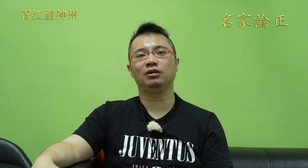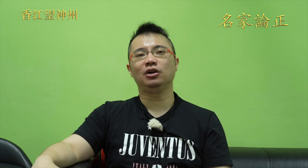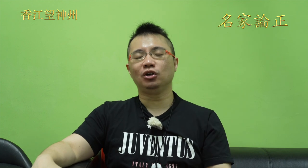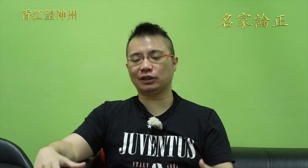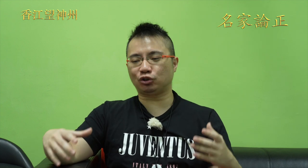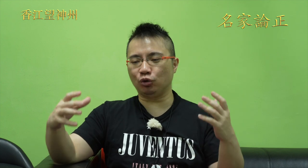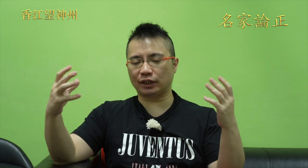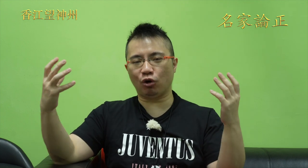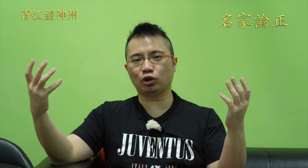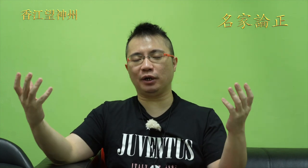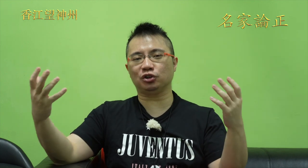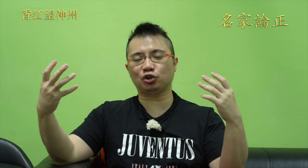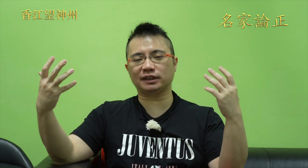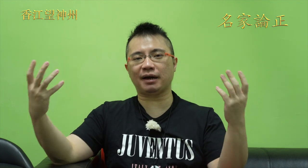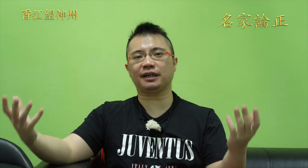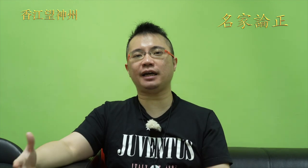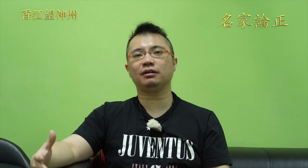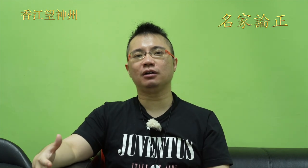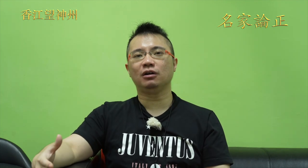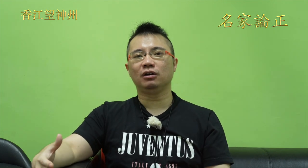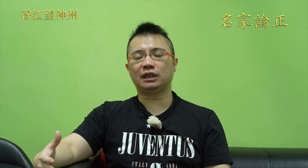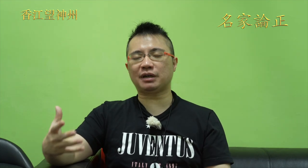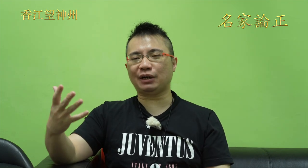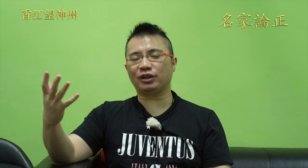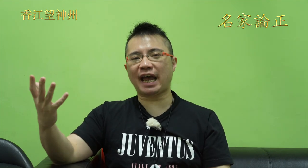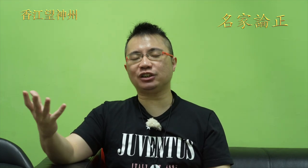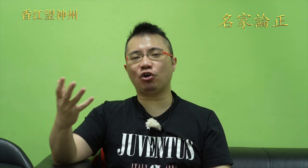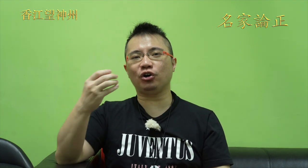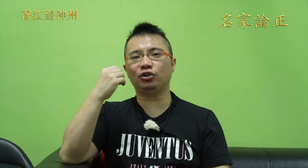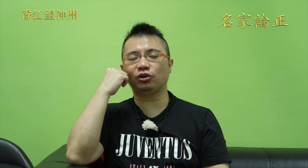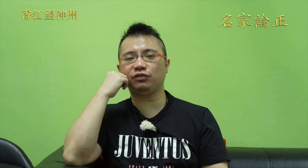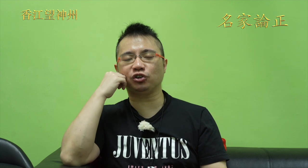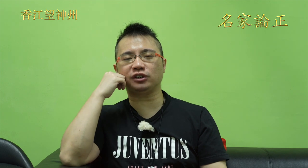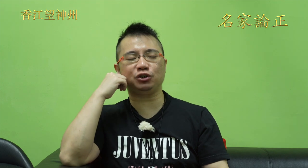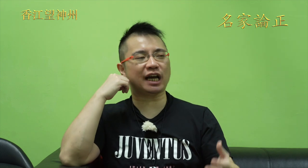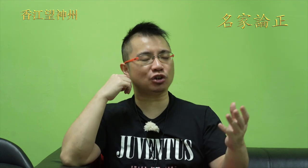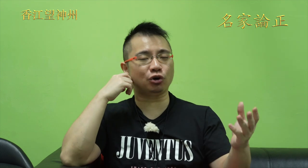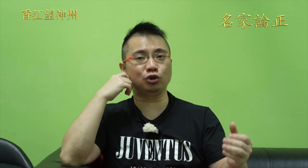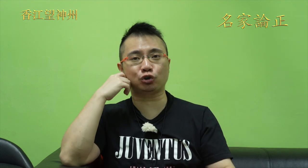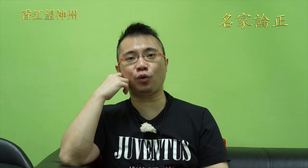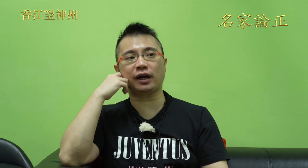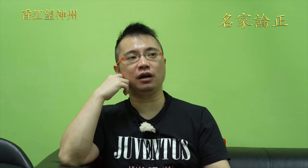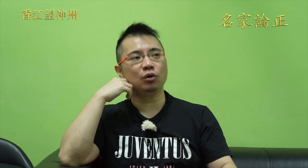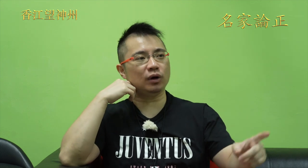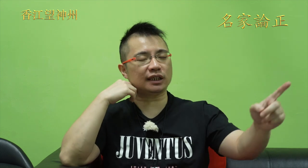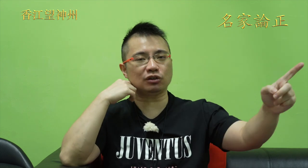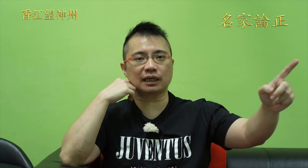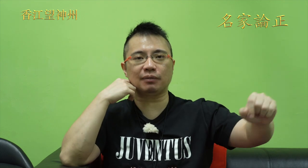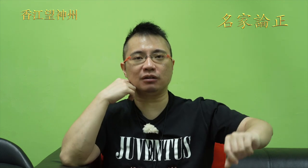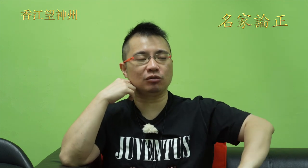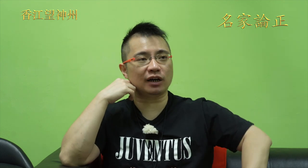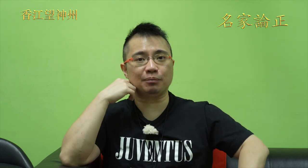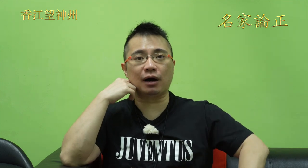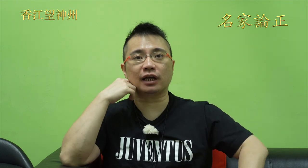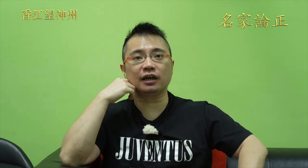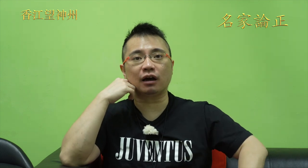漏，就造成好多譬如信心危機。點解人會驚咗去嗰啲方艙醫院，驚咗去竹篙灣啊？你睇到新